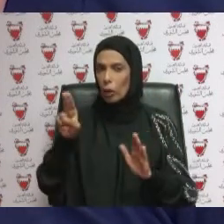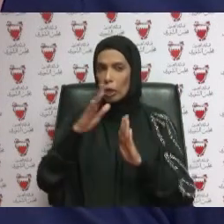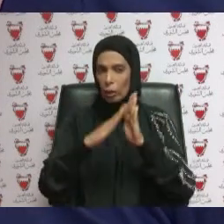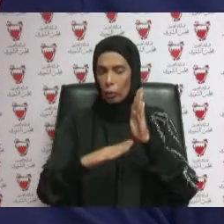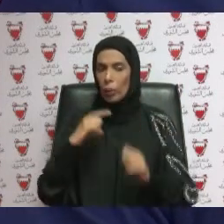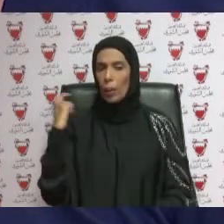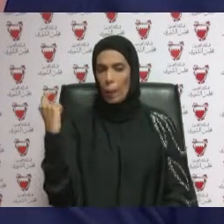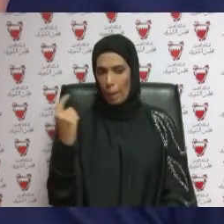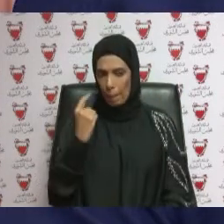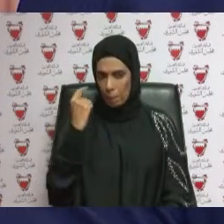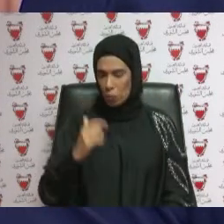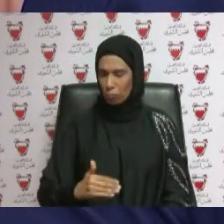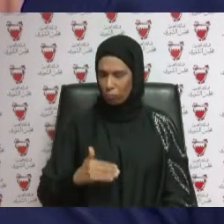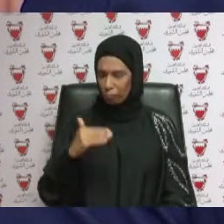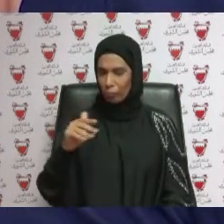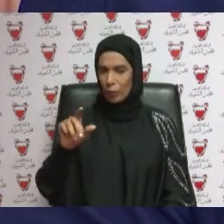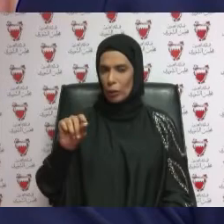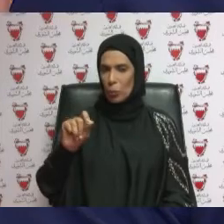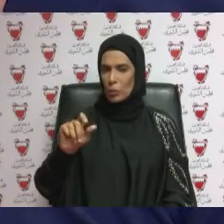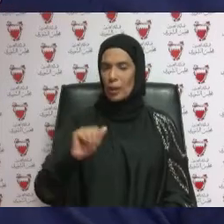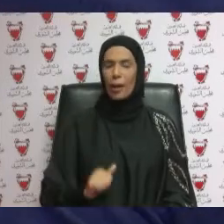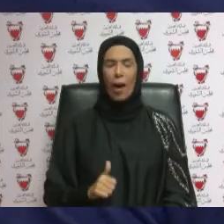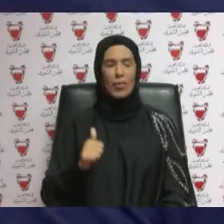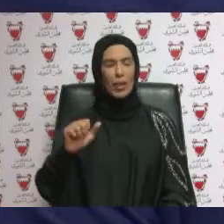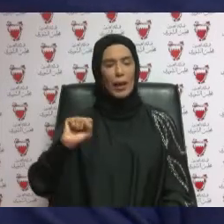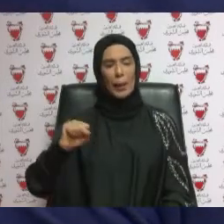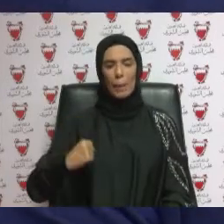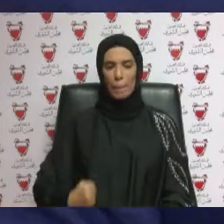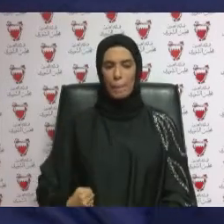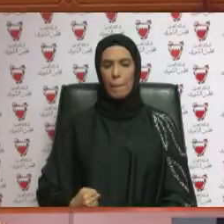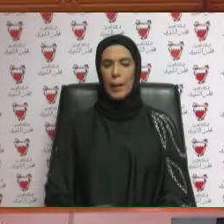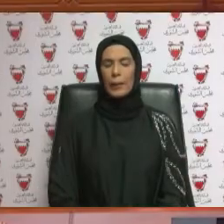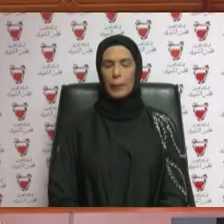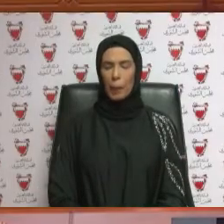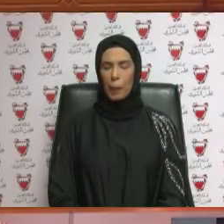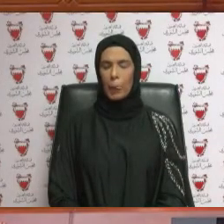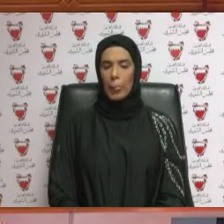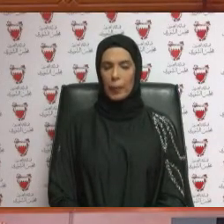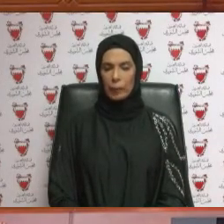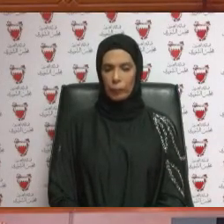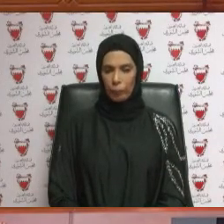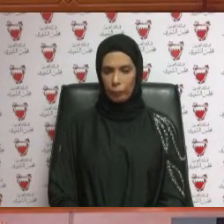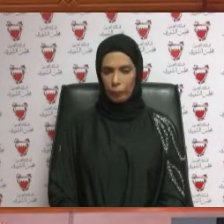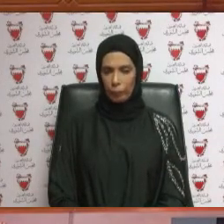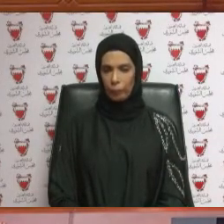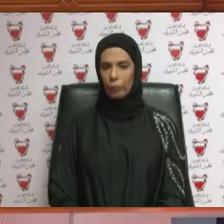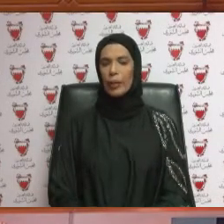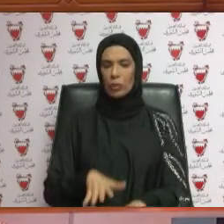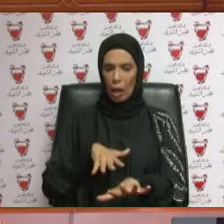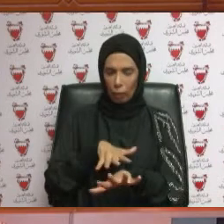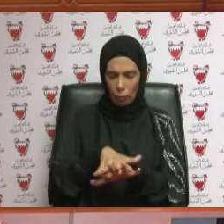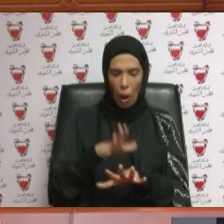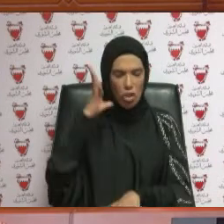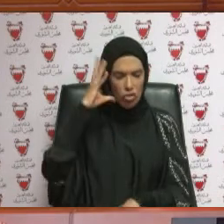الدولية تعتبر خطوة متميزة للأمام بالنسبة للبحرين في هذا الجانب. طبعا حتى احنا لما نقول إدماج